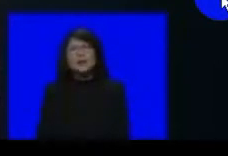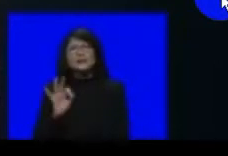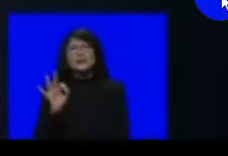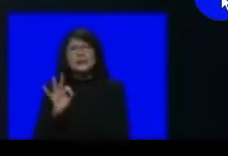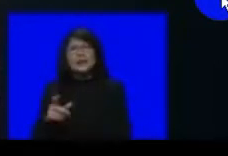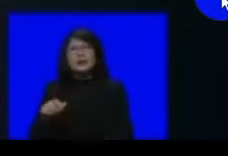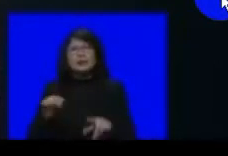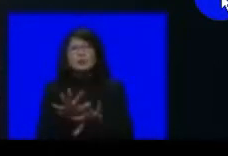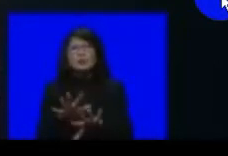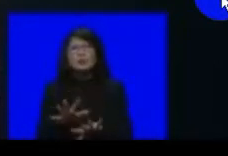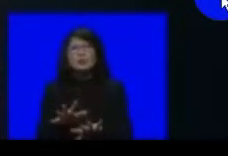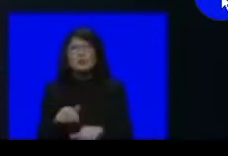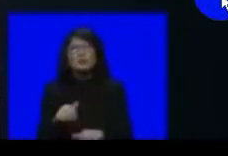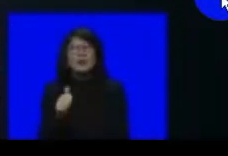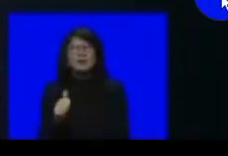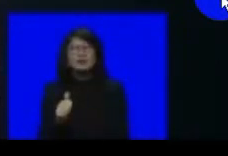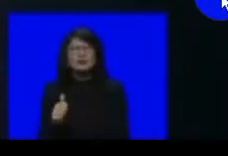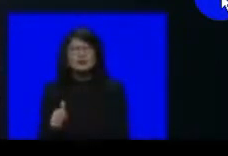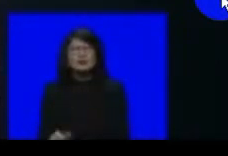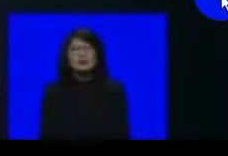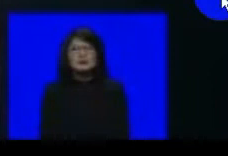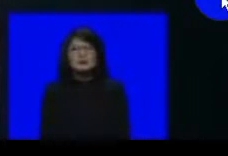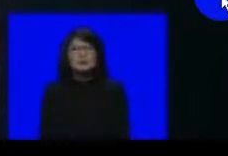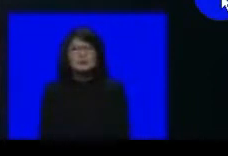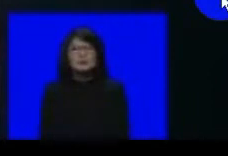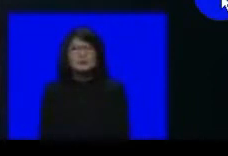ada jaringan yang kuat, yang masih